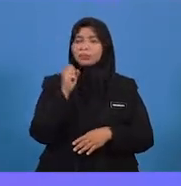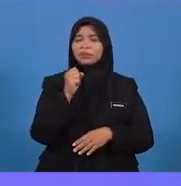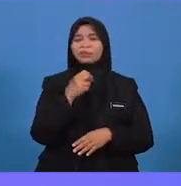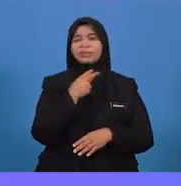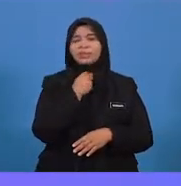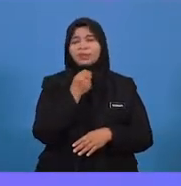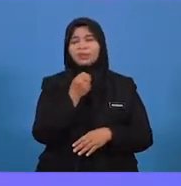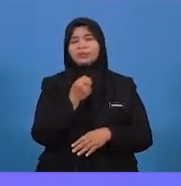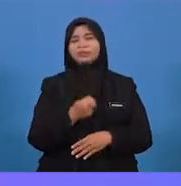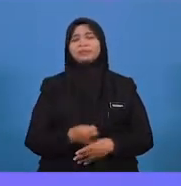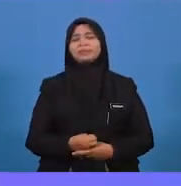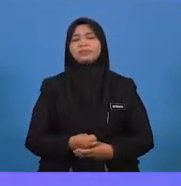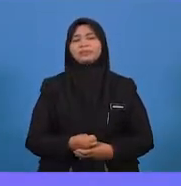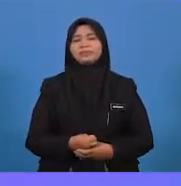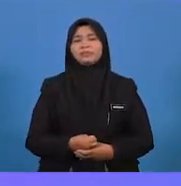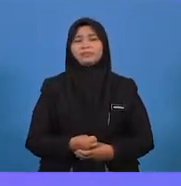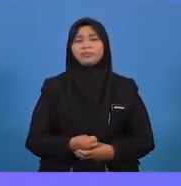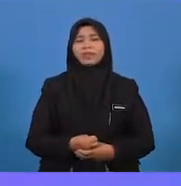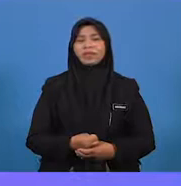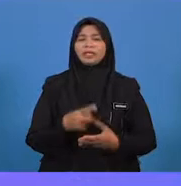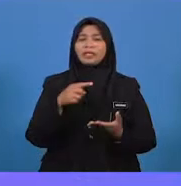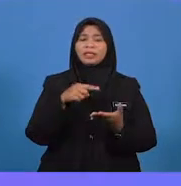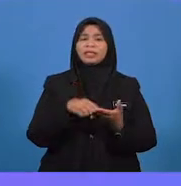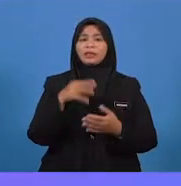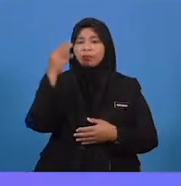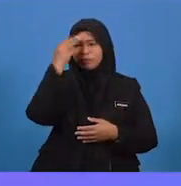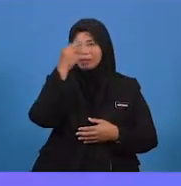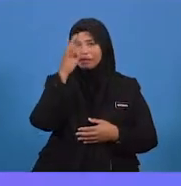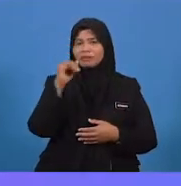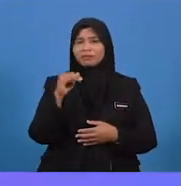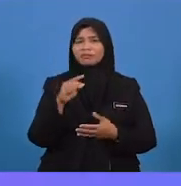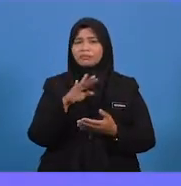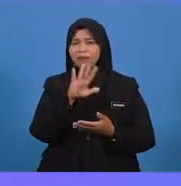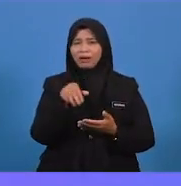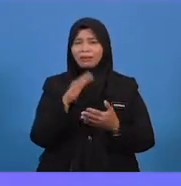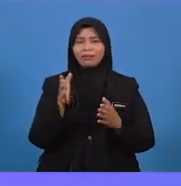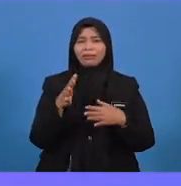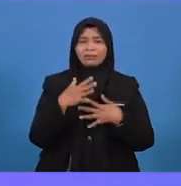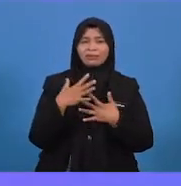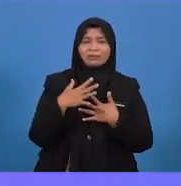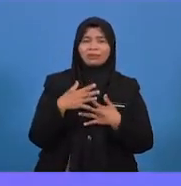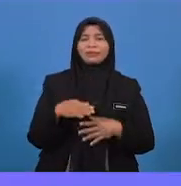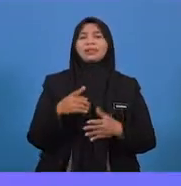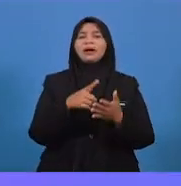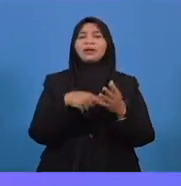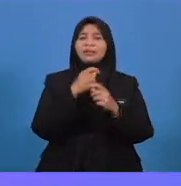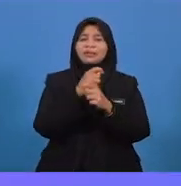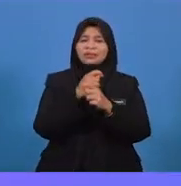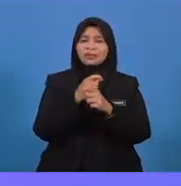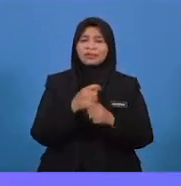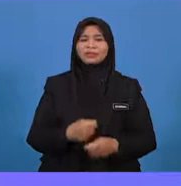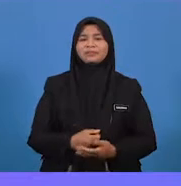Mencabut nyawa. Ini malaikat yang digeruni ramai manusia. Apakah tugasnya?